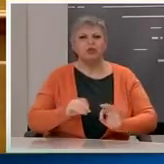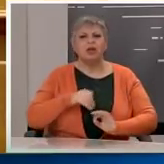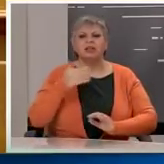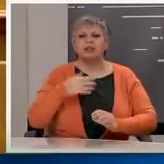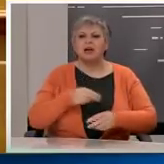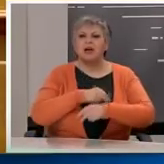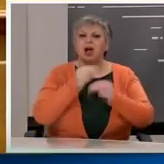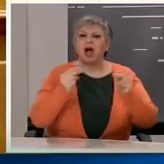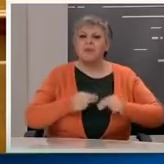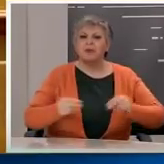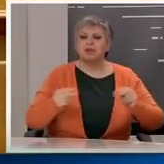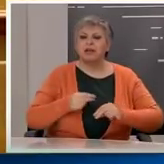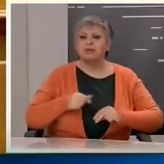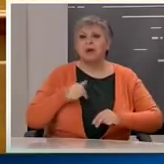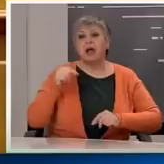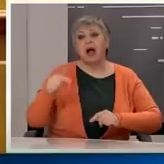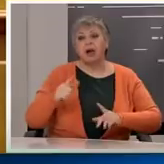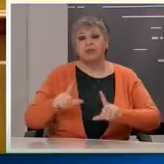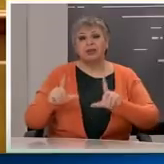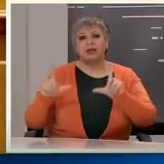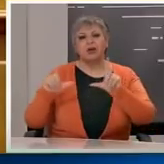κόστος το οποίο έχουμε υποστεί την προηγούμενη περίοδο.